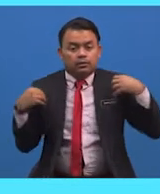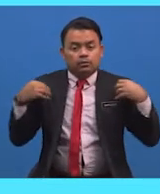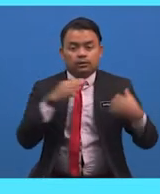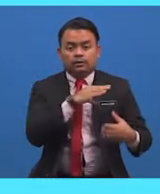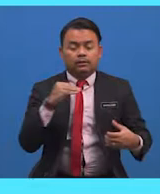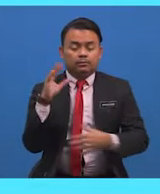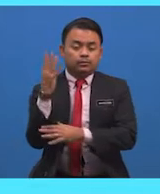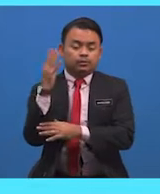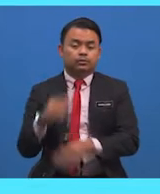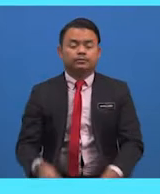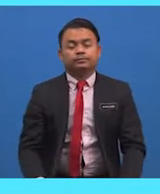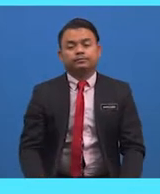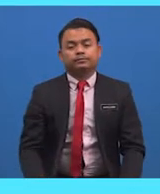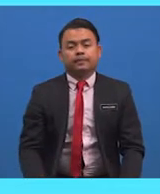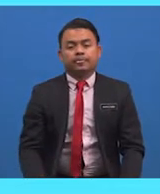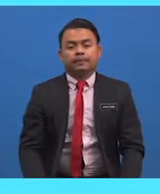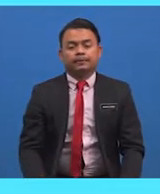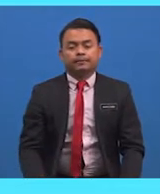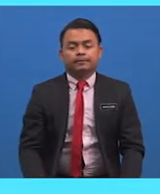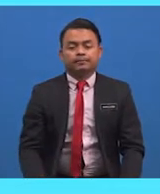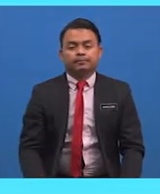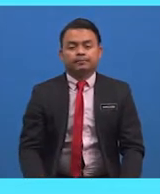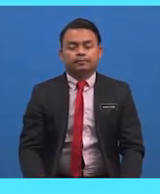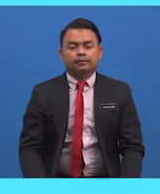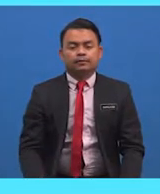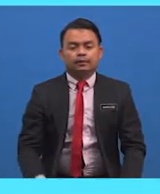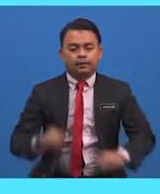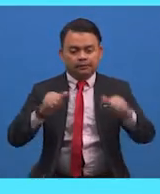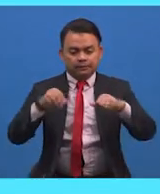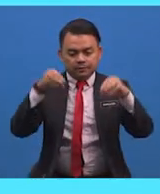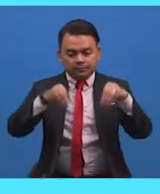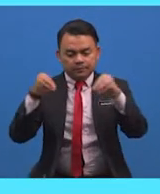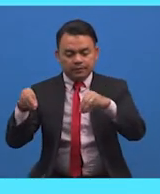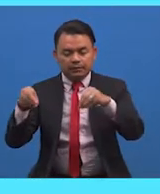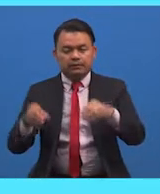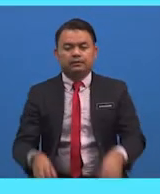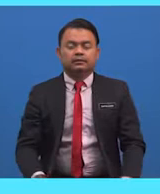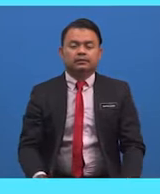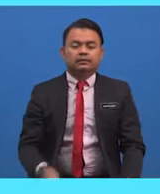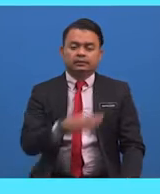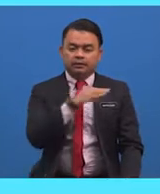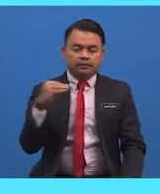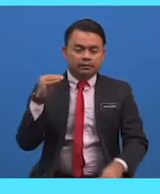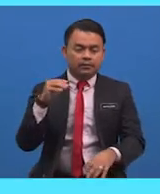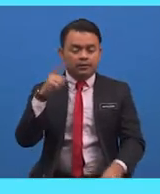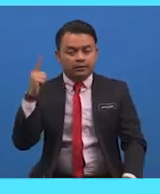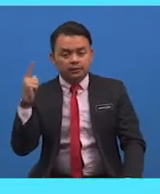ekonomi seperti kegiatan pertanian, penternakan, perlombongan, pelancongan dan